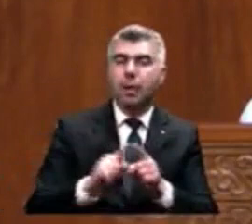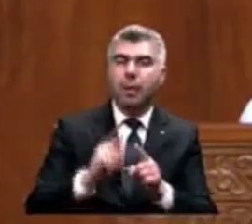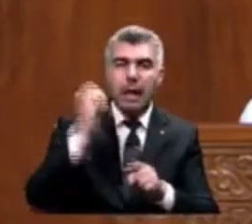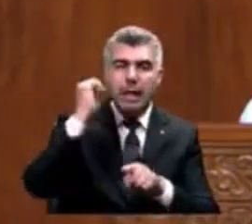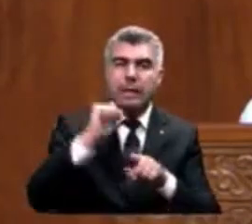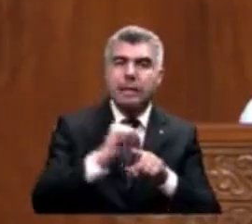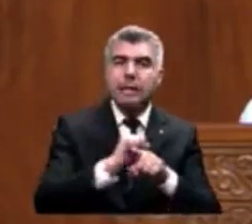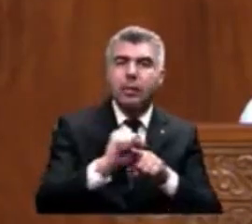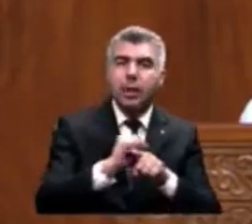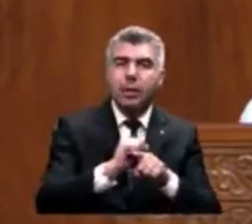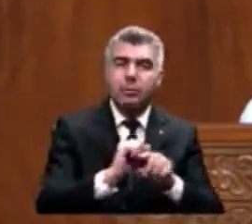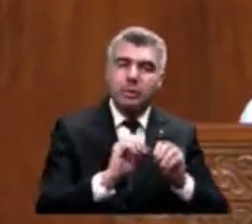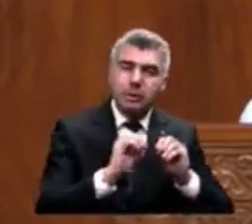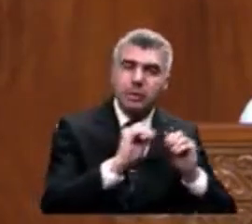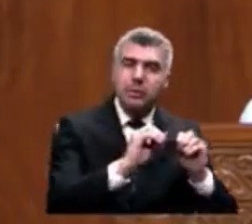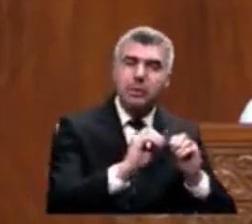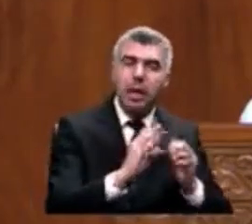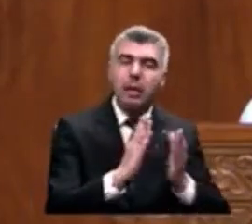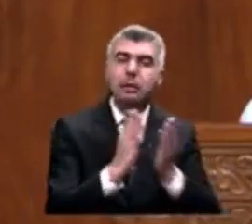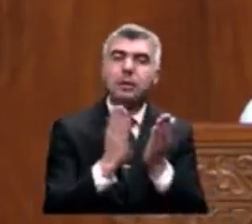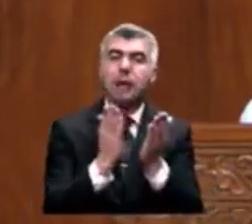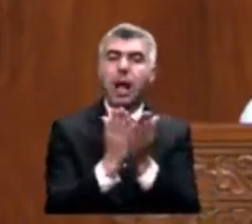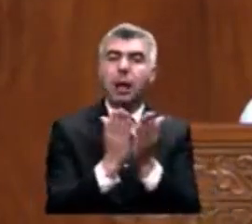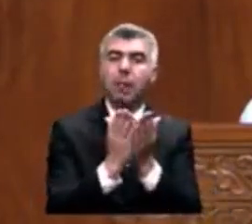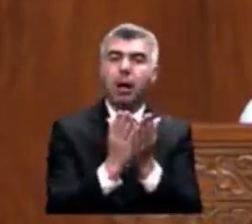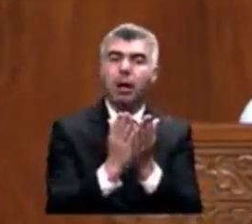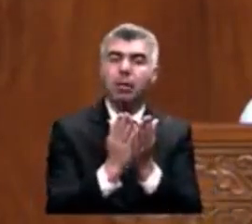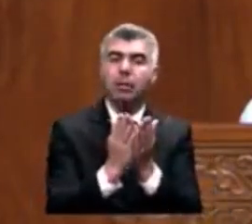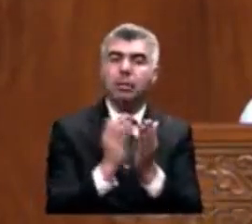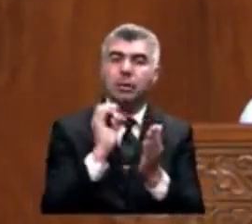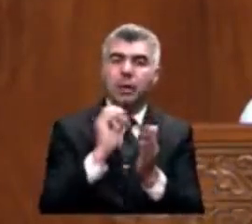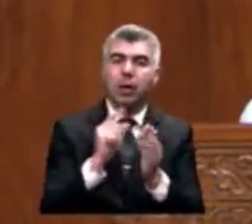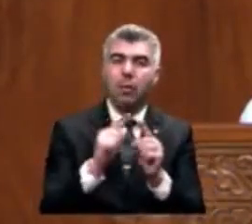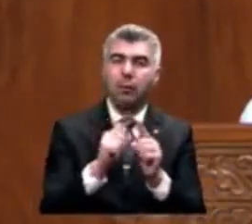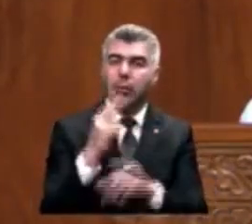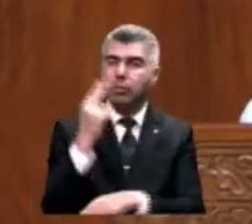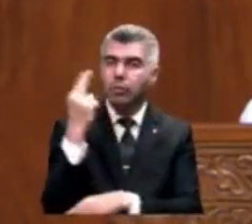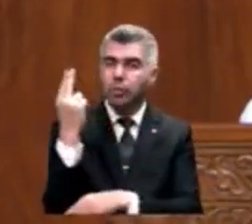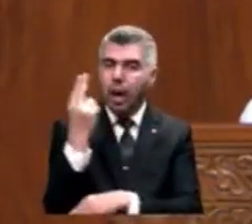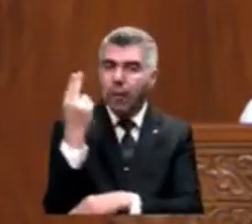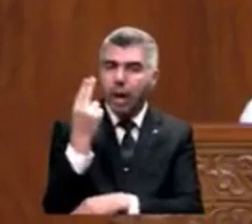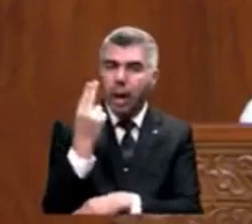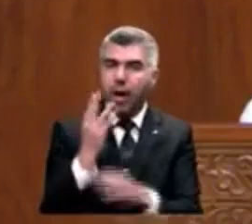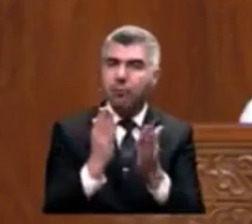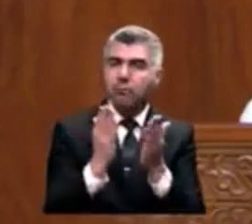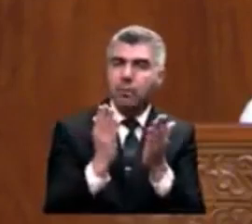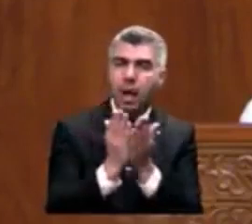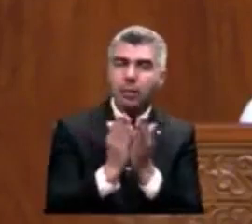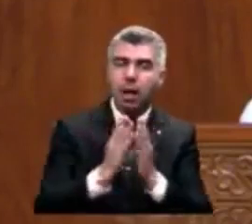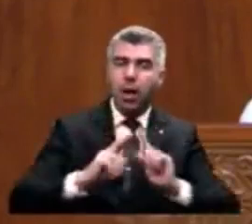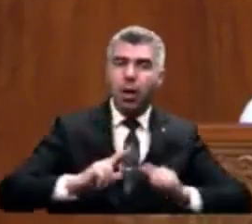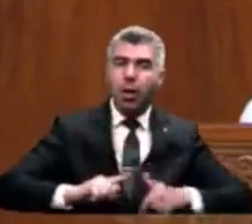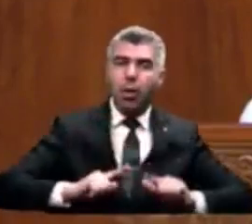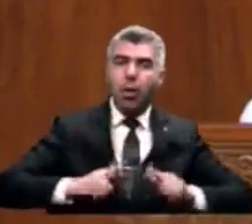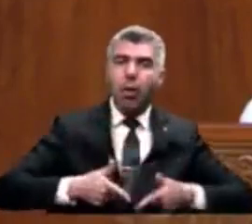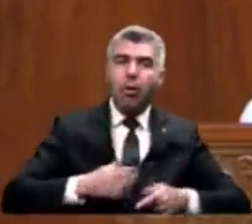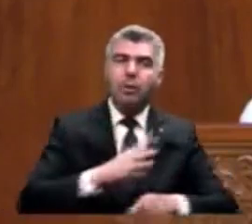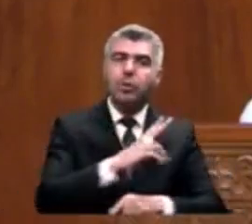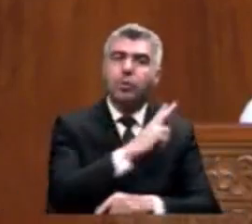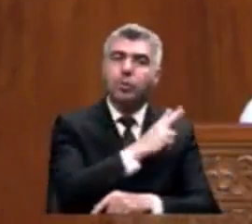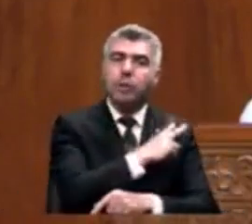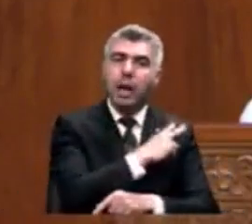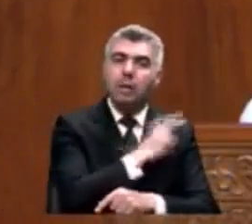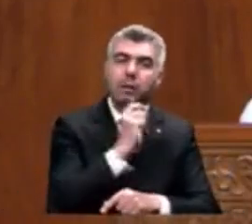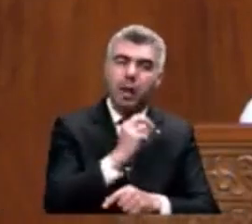تكويني يستقطب الطلبة المتفوقين للمدارس العليا للأساتذة، ويشترط